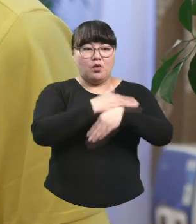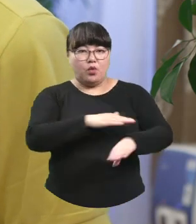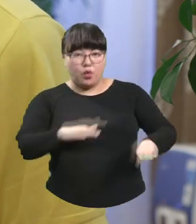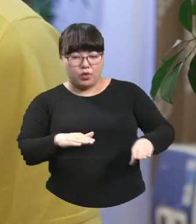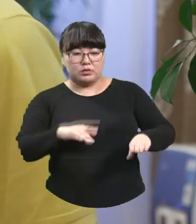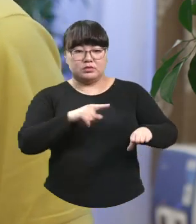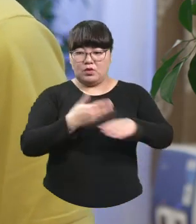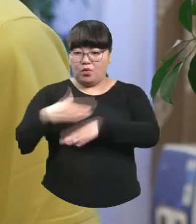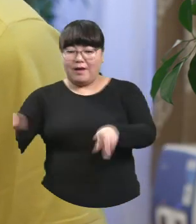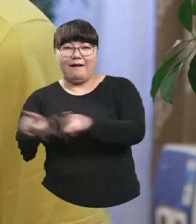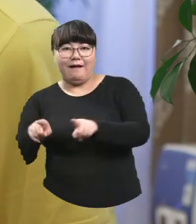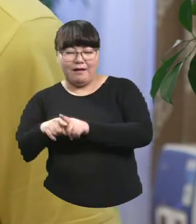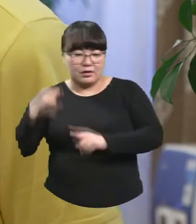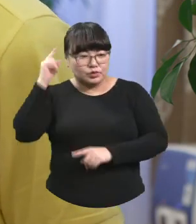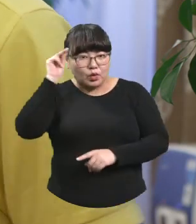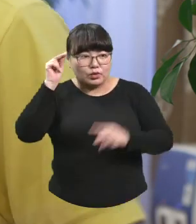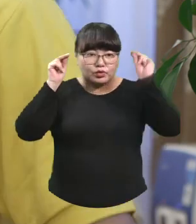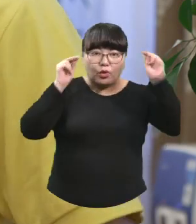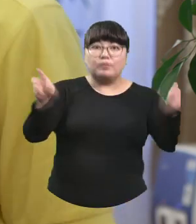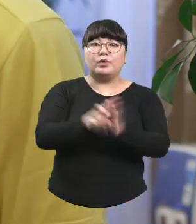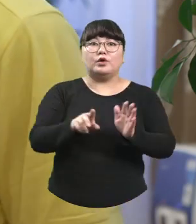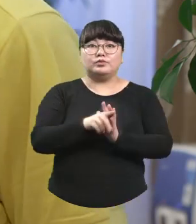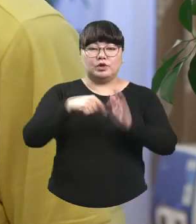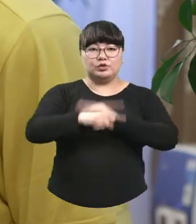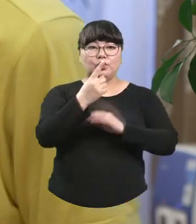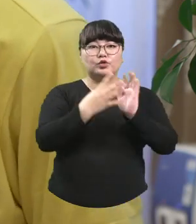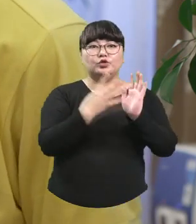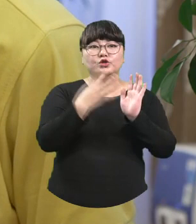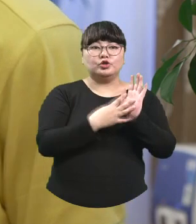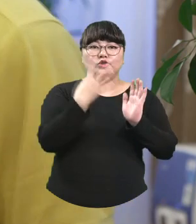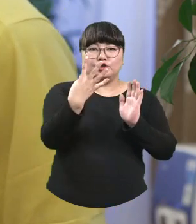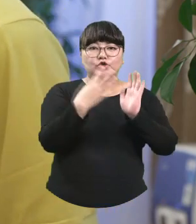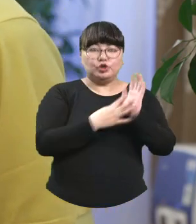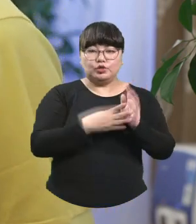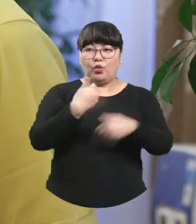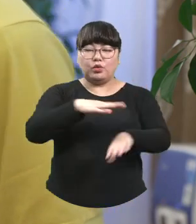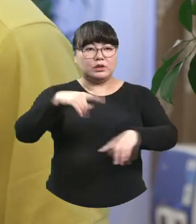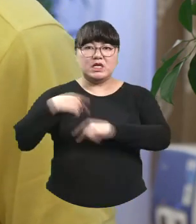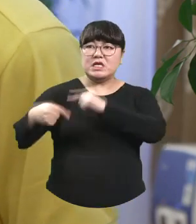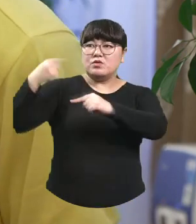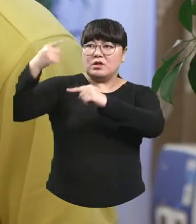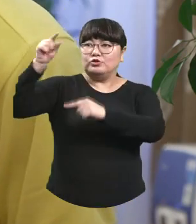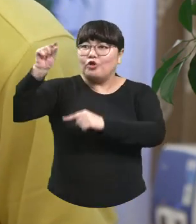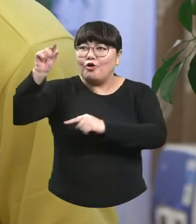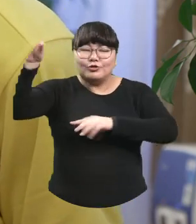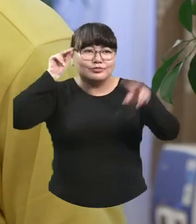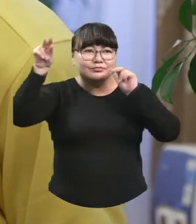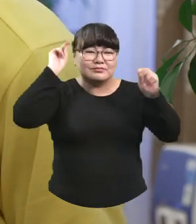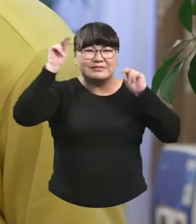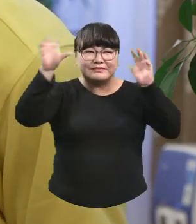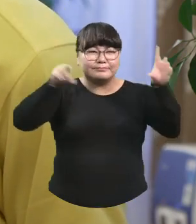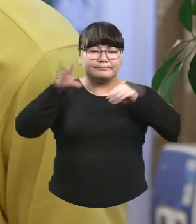хүүхэд хүүхдээсээ суралцах боломж ихтэй гэж харж байгаа. Жишээ нь ингээд энэ тахимд байгаа 149 хүүхдэл бүгд надаас ямар нэгэн талаар илүү тэр талаас нь би жоохон юу суралцаад